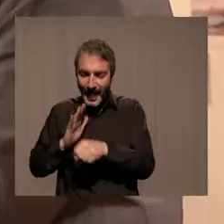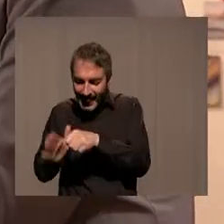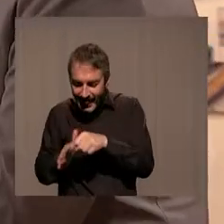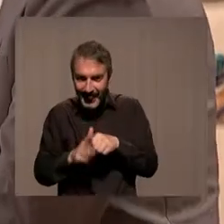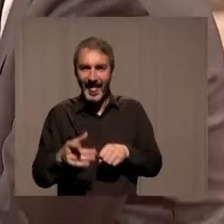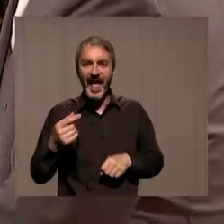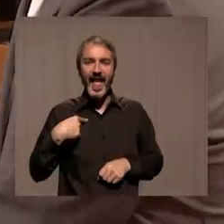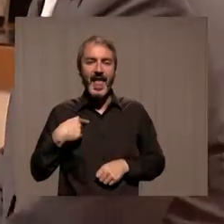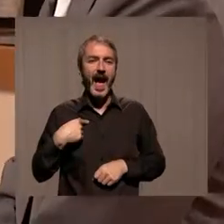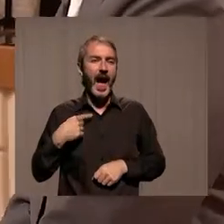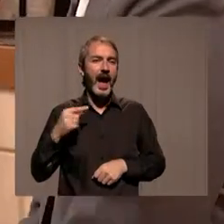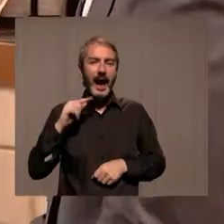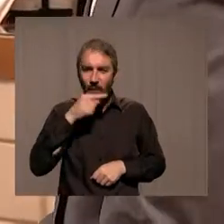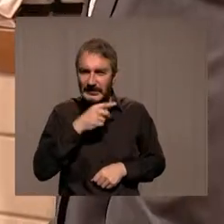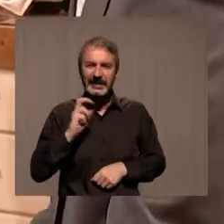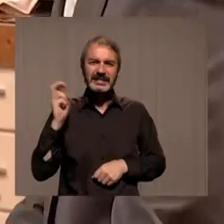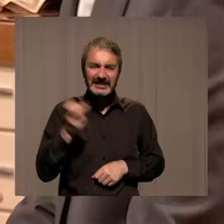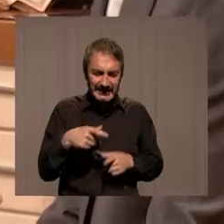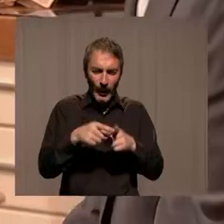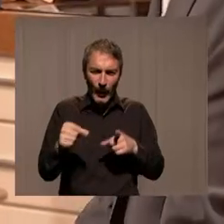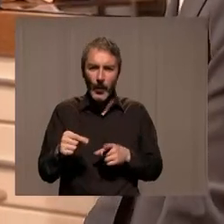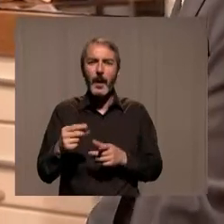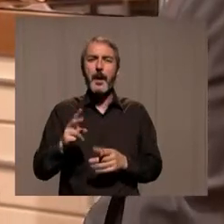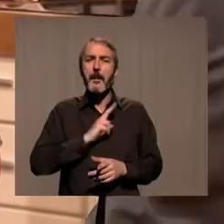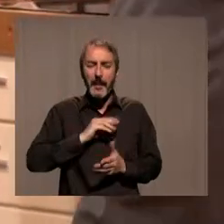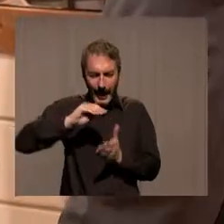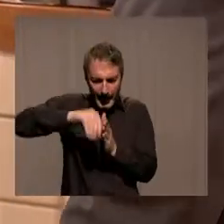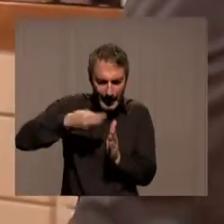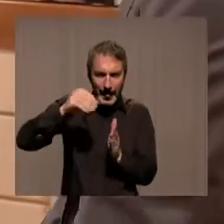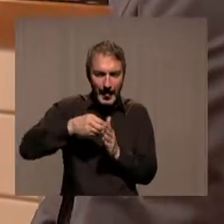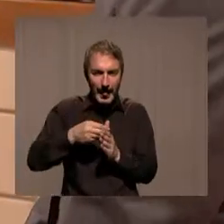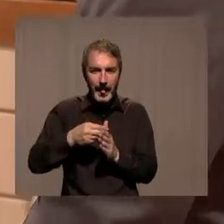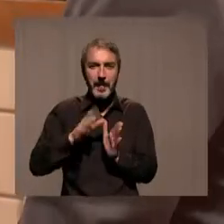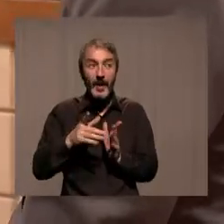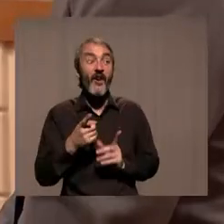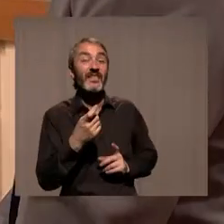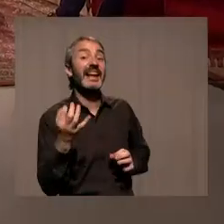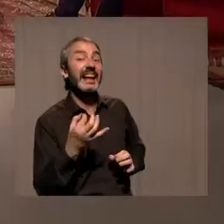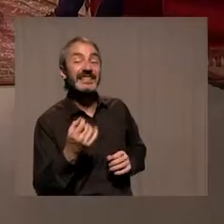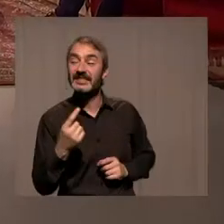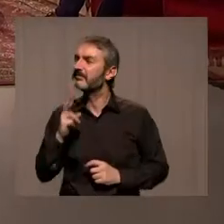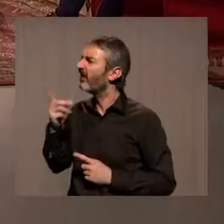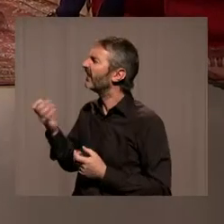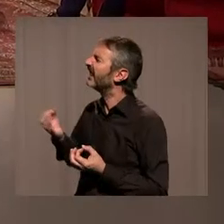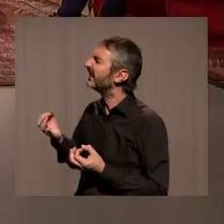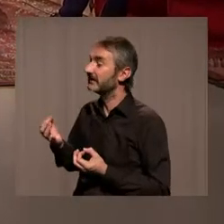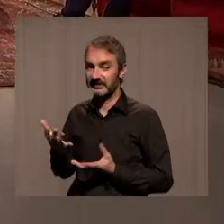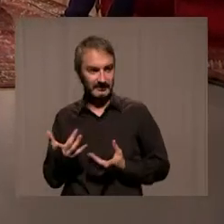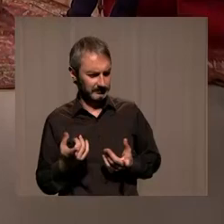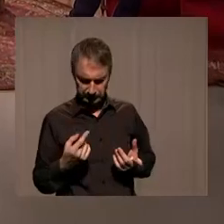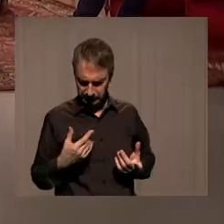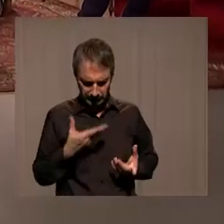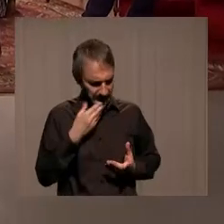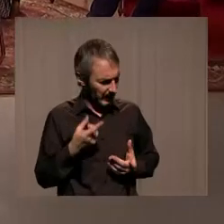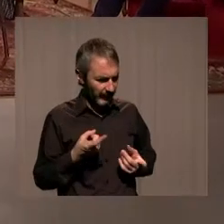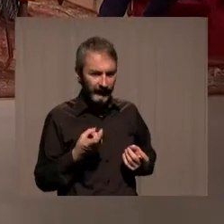fuet, hi ha festucs, hi ha reganyars, hi ha nachos, hi ha guacamole... La pregunta és què no hi ha. Què no hi ha? Què no hi ha? Doncs mira, no sé, què no hi ha? No sé, no hi ha,